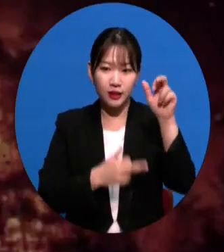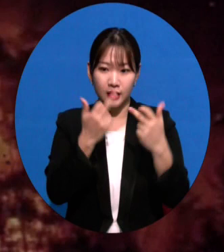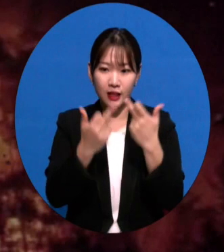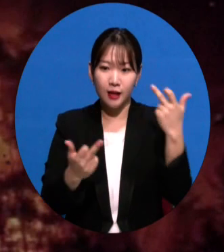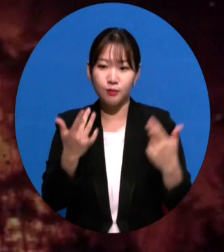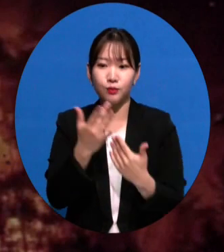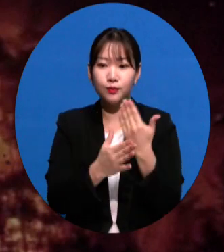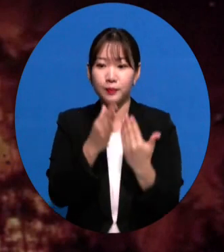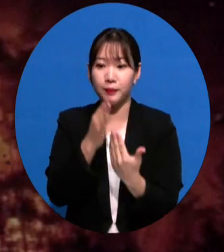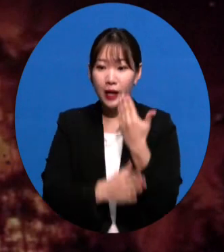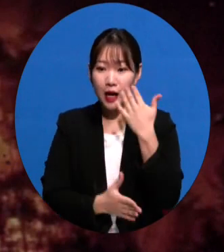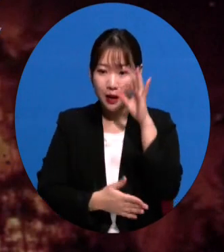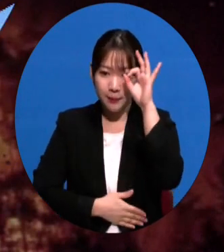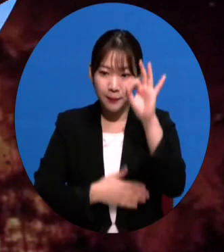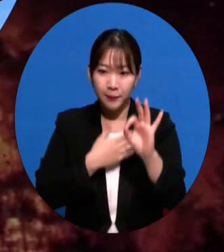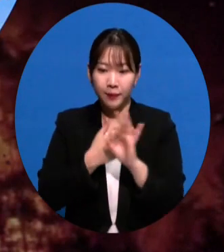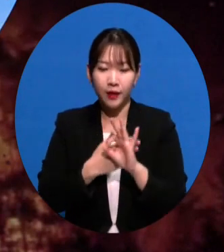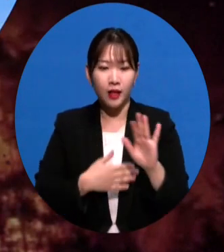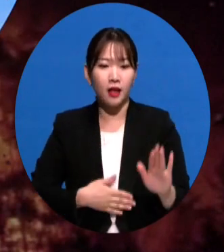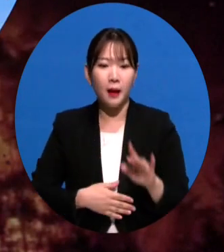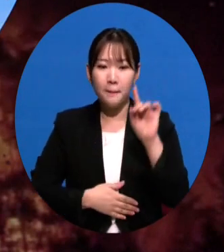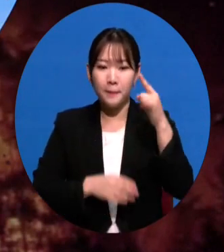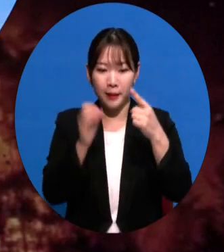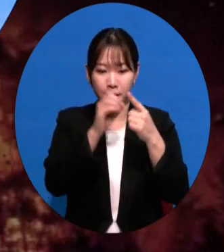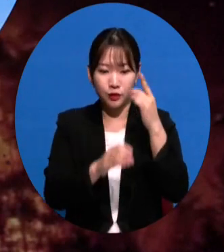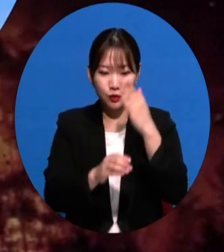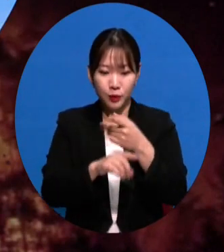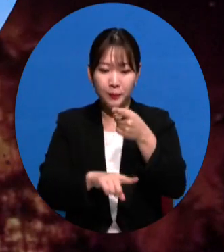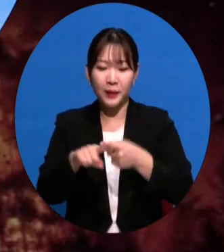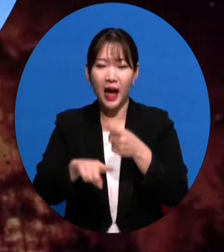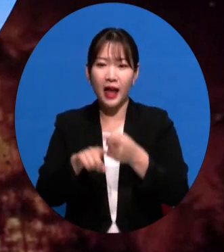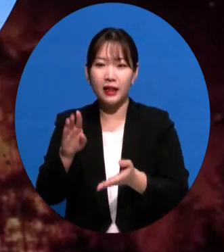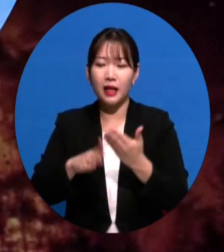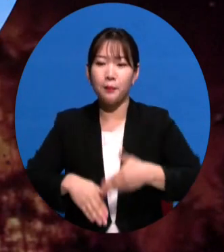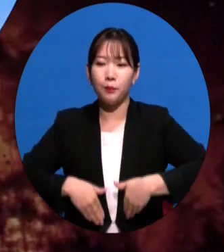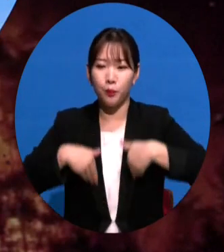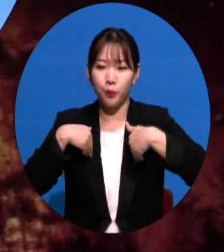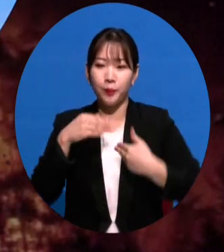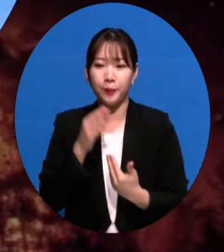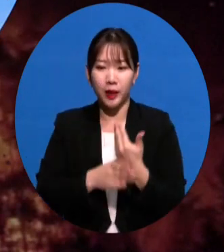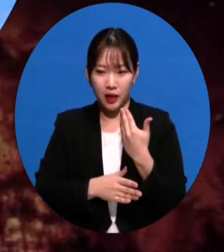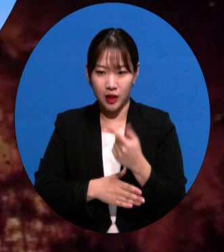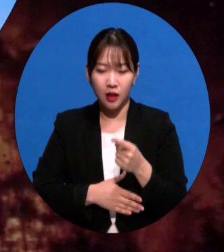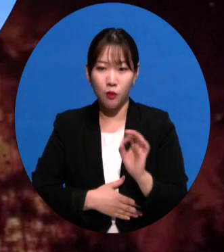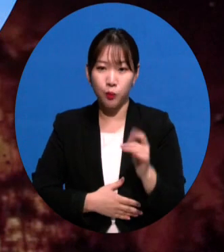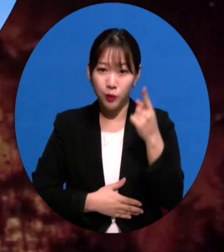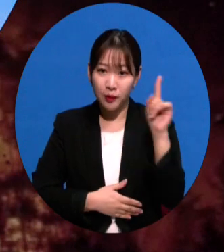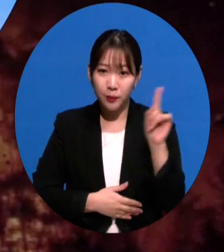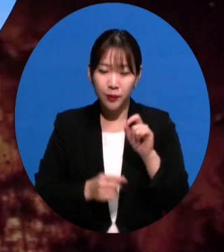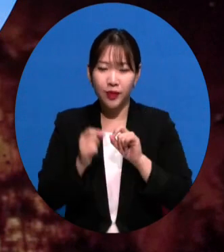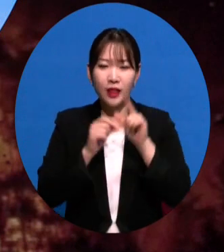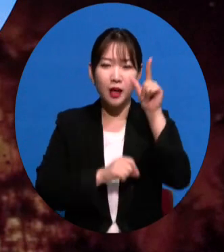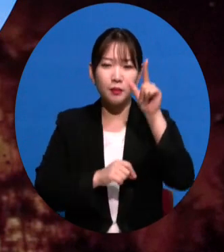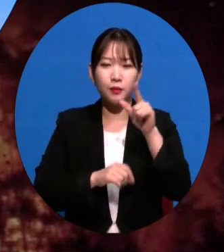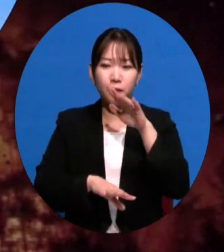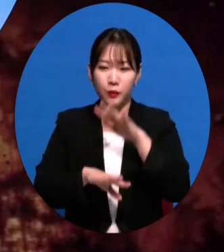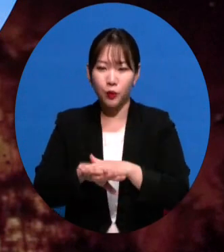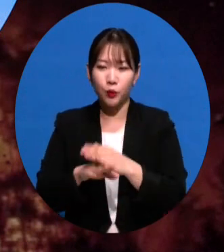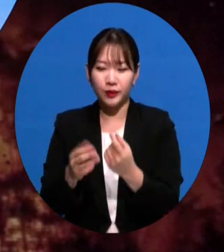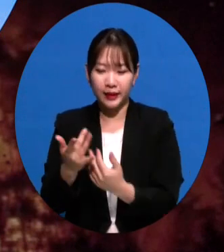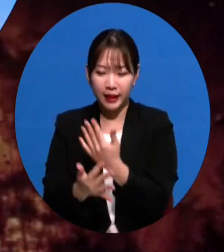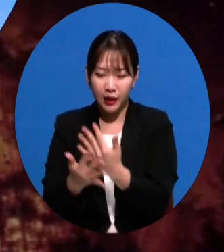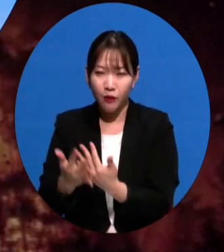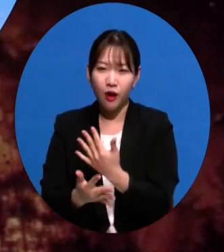발생 현황을 보면 전체 산불의 절반 이상이 봄철에 발생했습니다. 원인은 대부분 논밭두렁